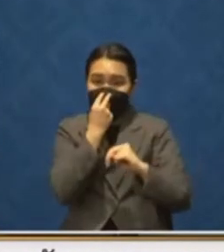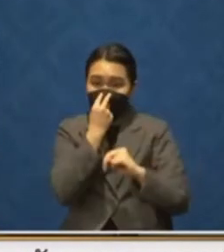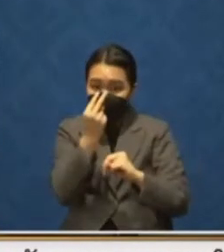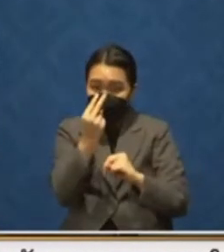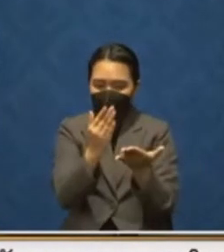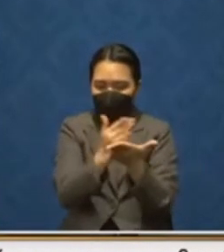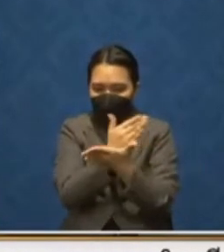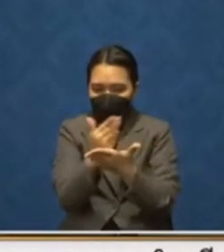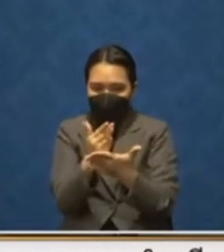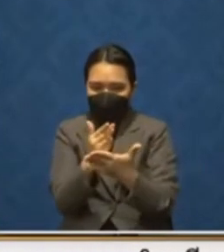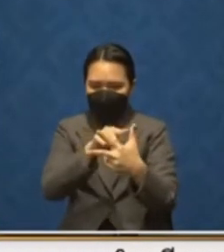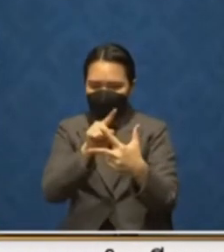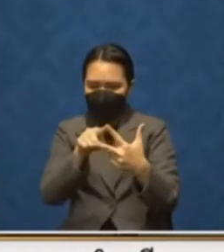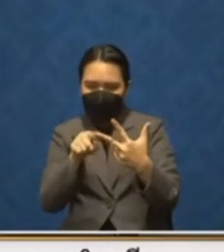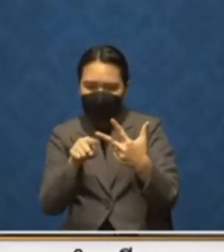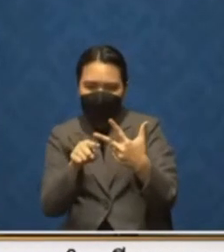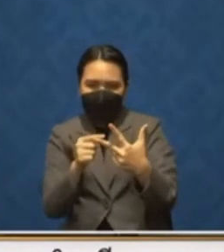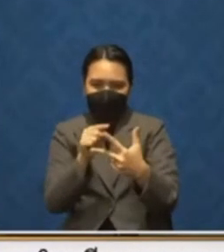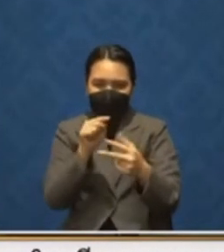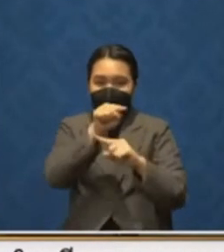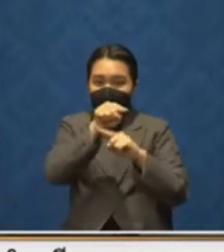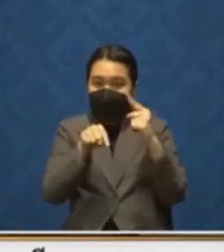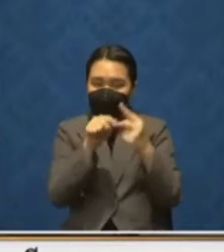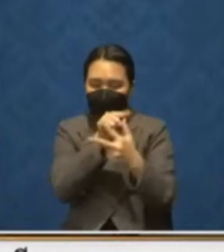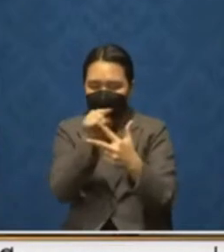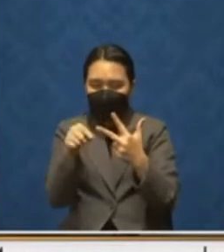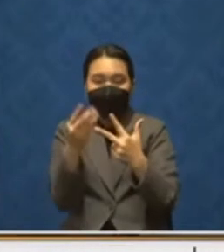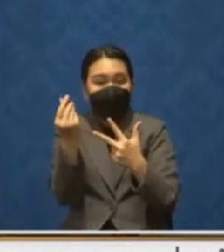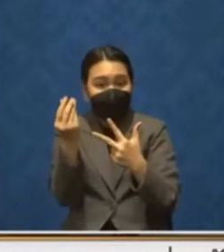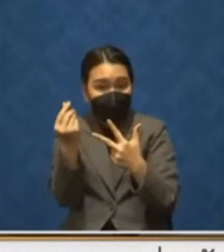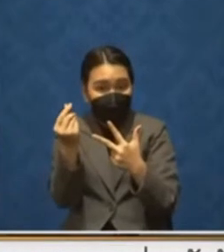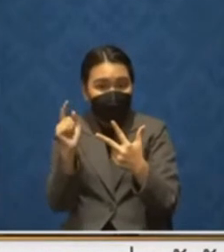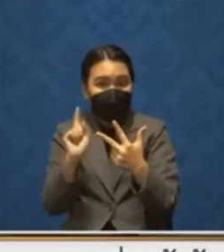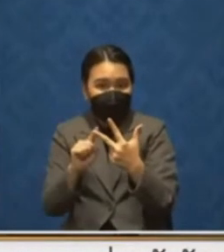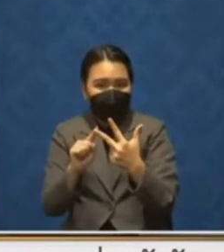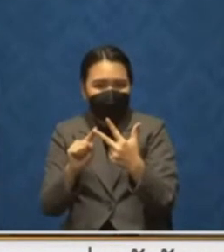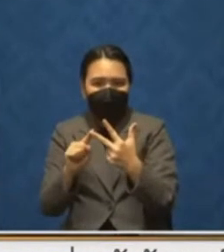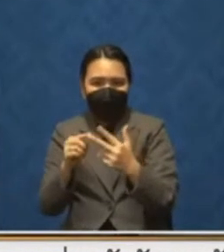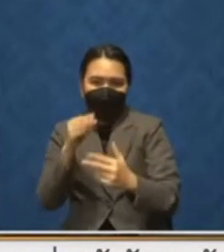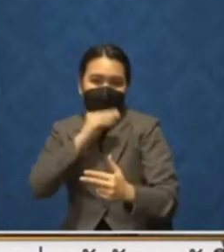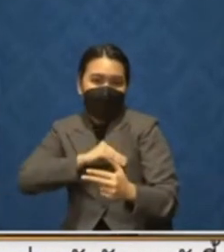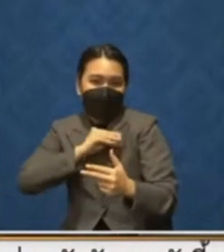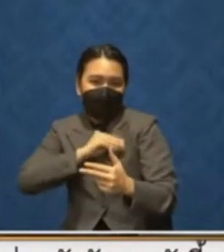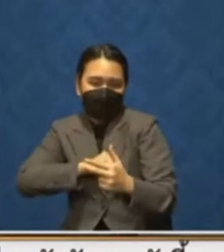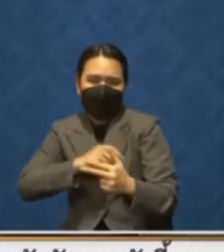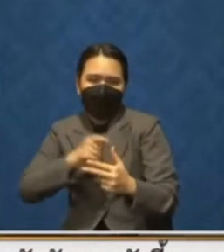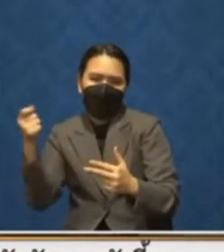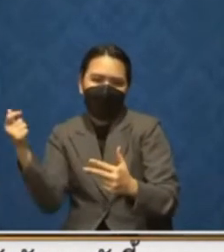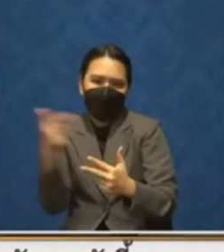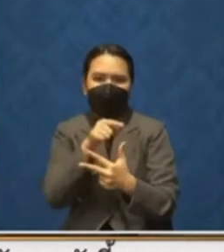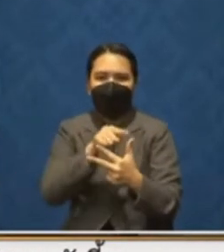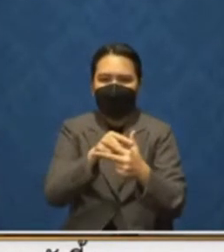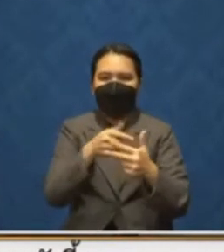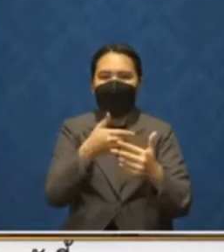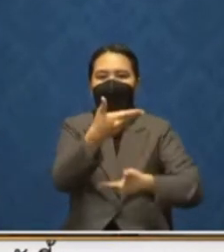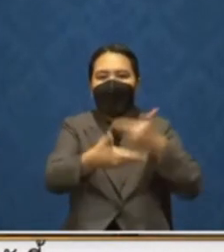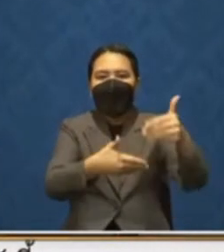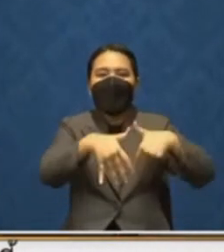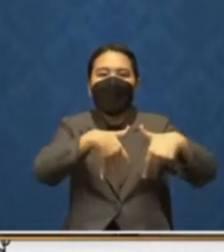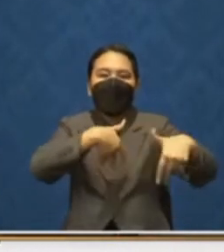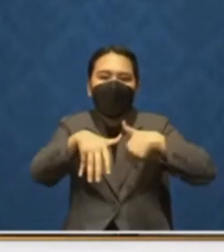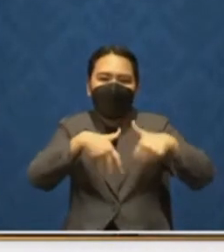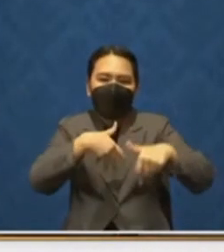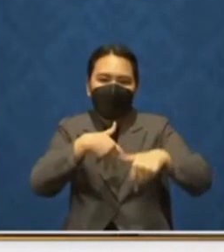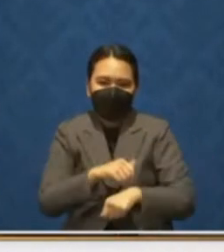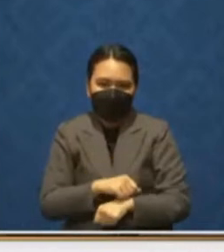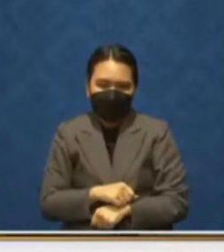ท่านจะเห็นเลยครับว่าขายให้กับปิโตรเคมีคอลได้กำไรกว่าขายกับชาวบ้านร้านช่องเอาความจริงมาพูด